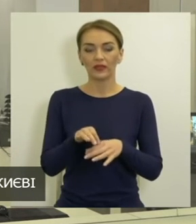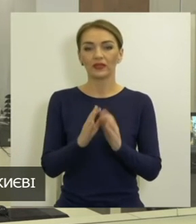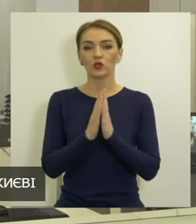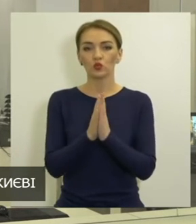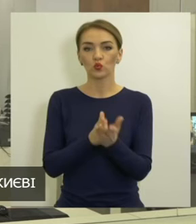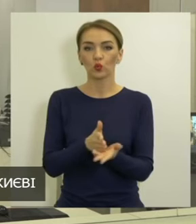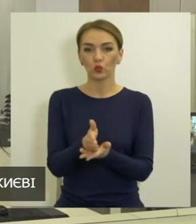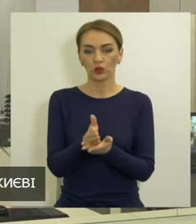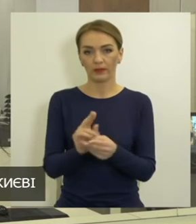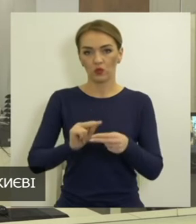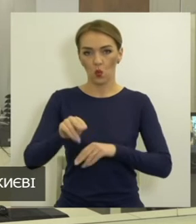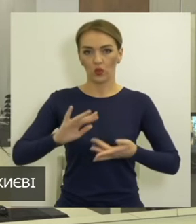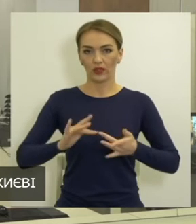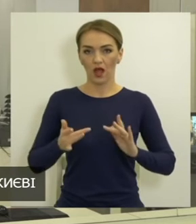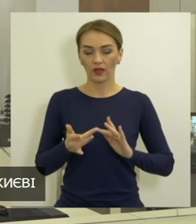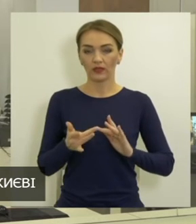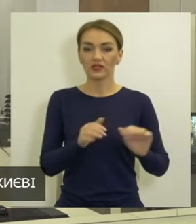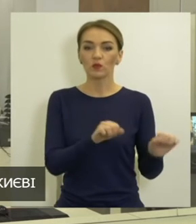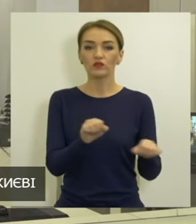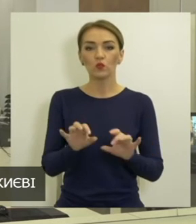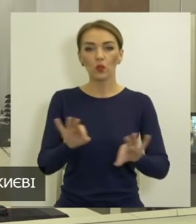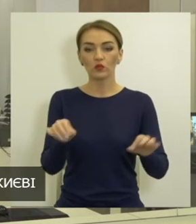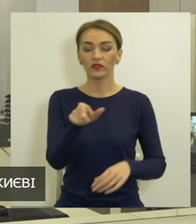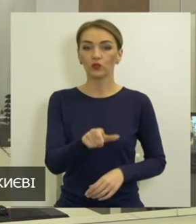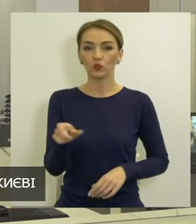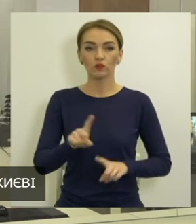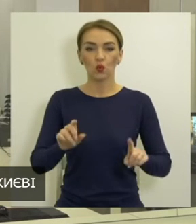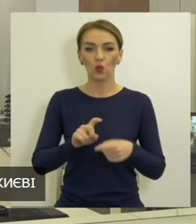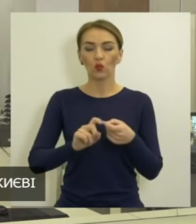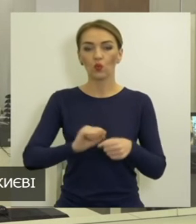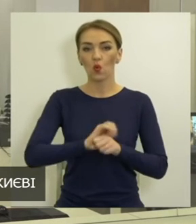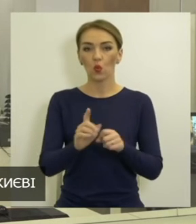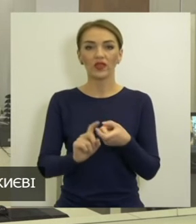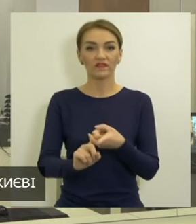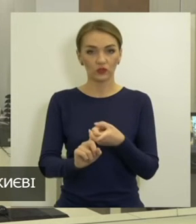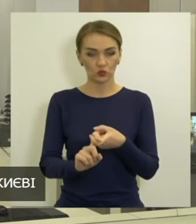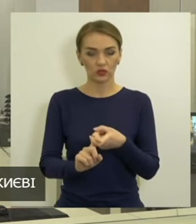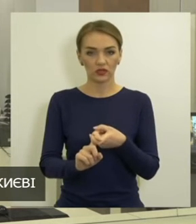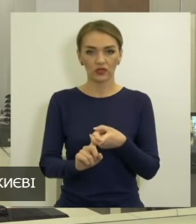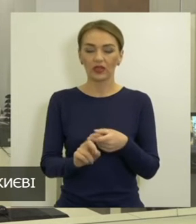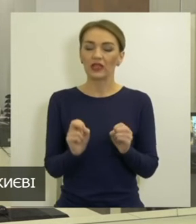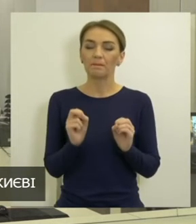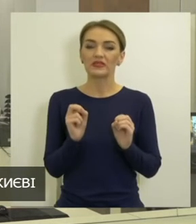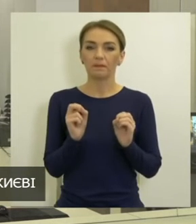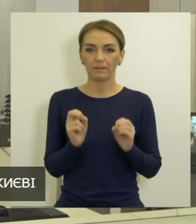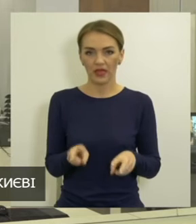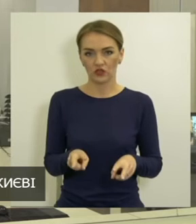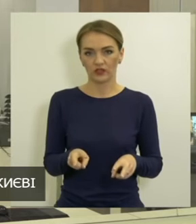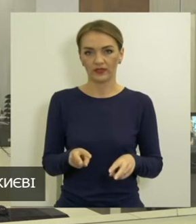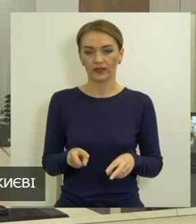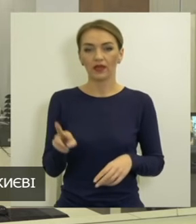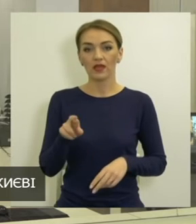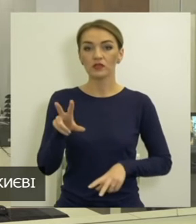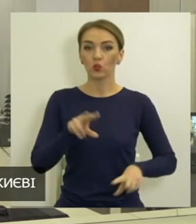онлайн. За можливістю пояснювати людям, що коронавірус такий небезпечний.